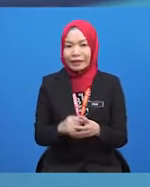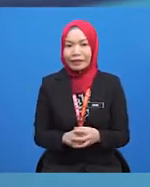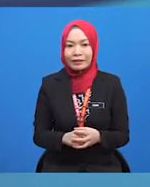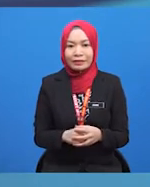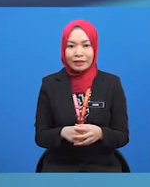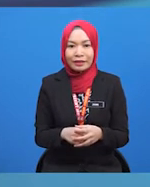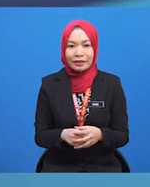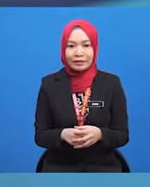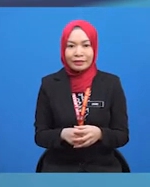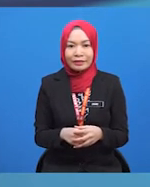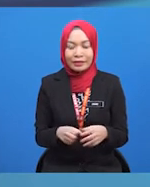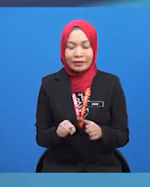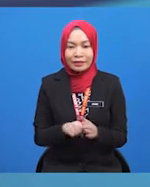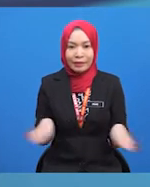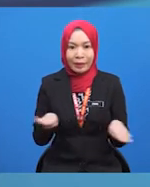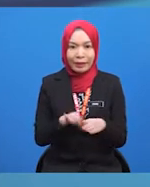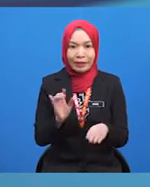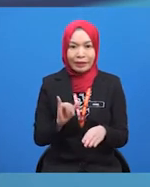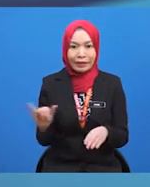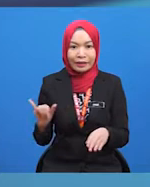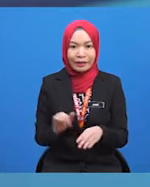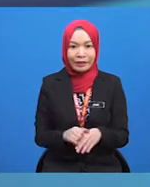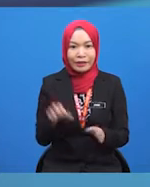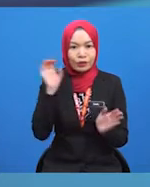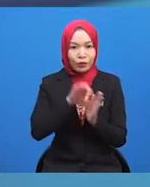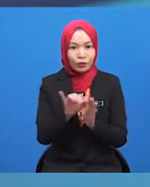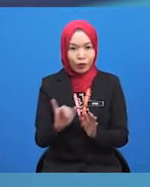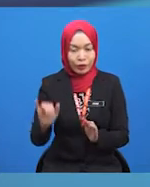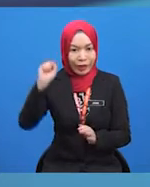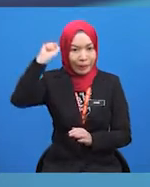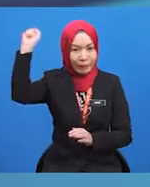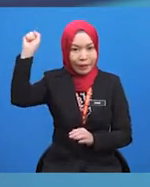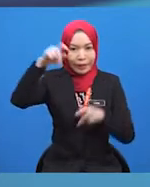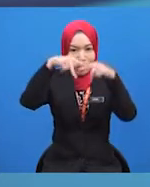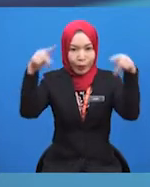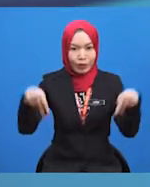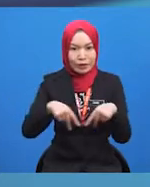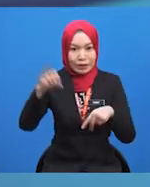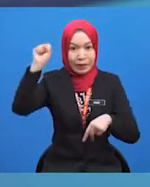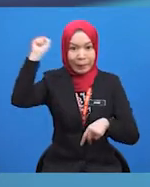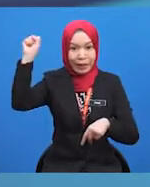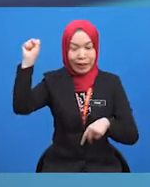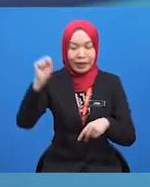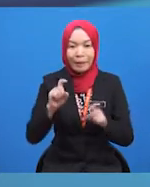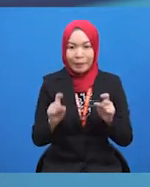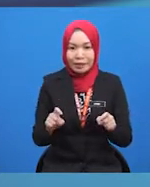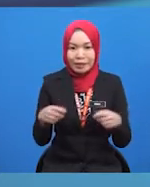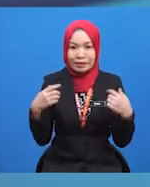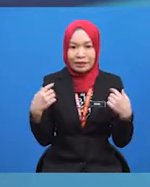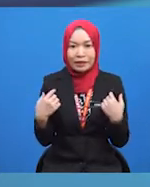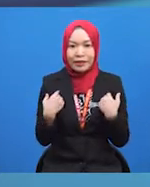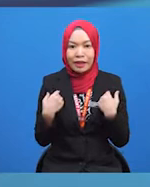bertemakan Hari Kemerdekaan. Elemen-elemen imej yang berkaitan kemerdekaan